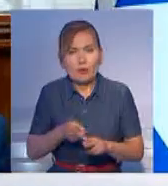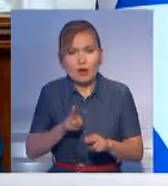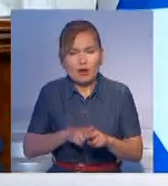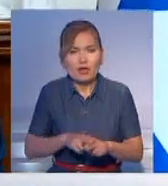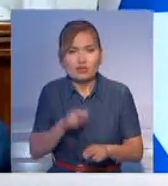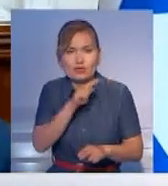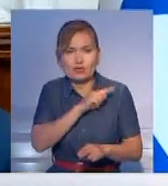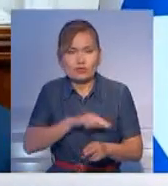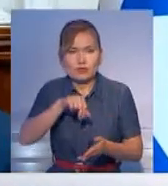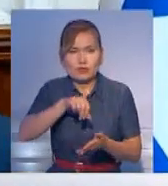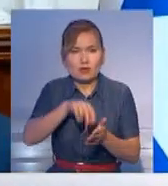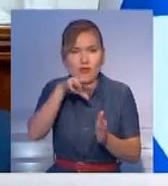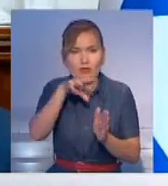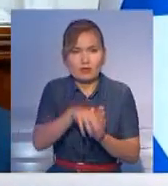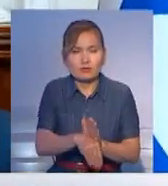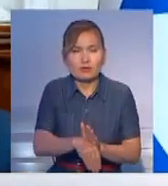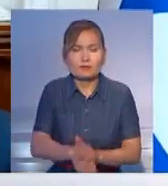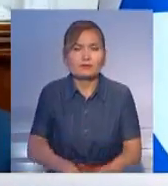жатыр.